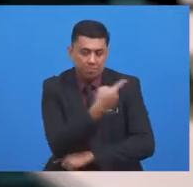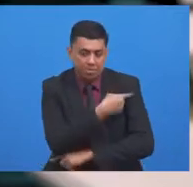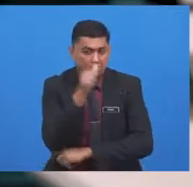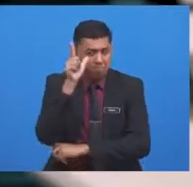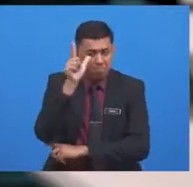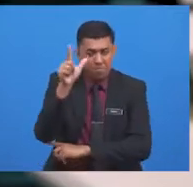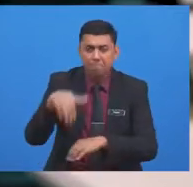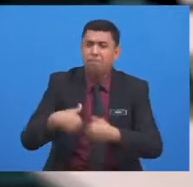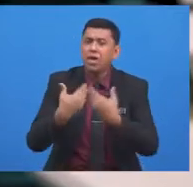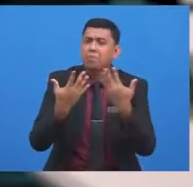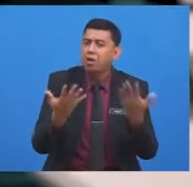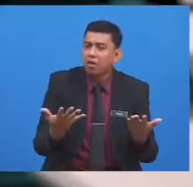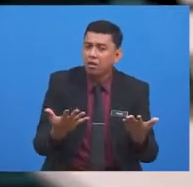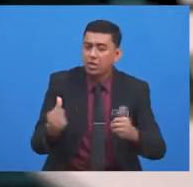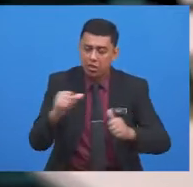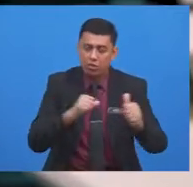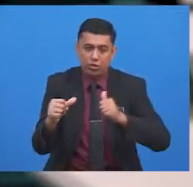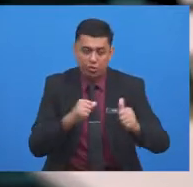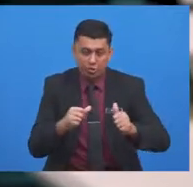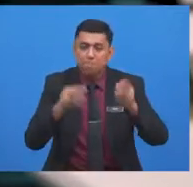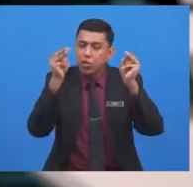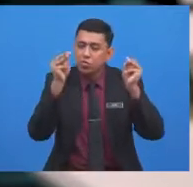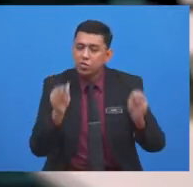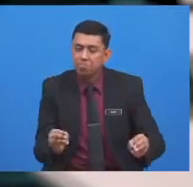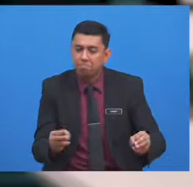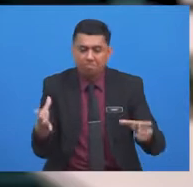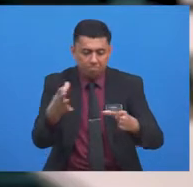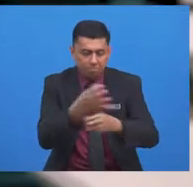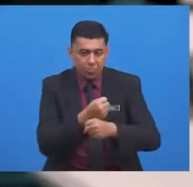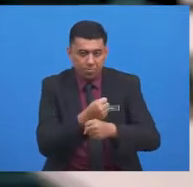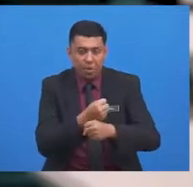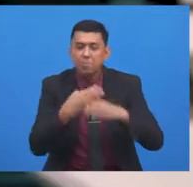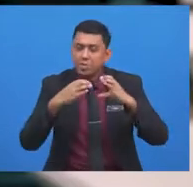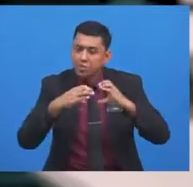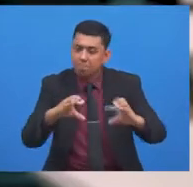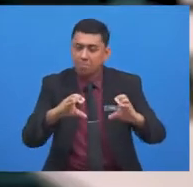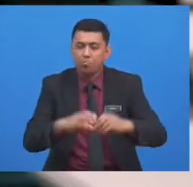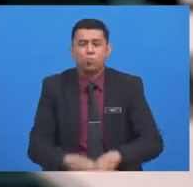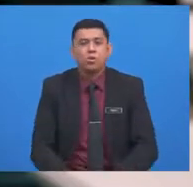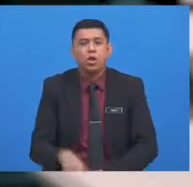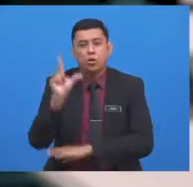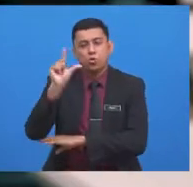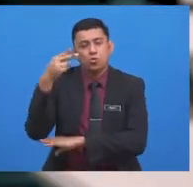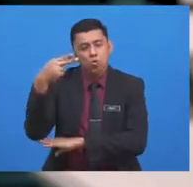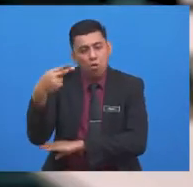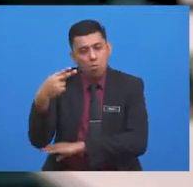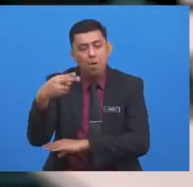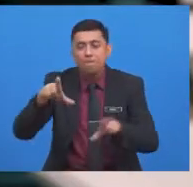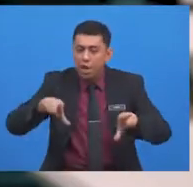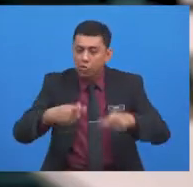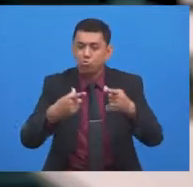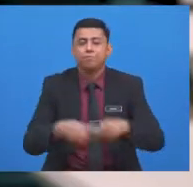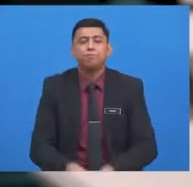melihat bagaimana aktiviti manusia itu dapat mempercepatkan luluh hawa berlaku.